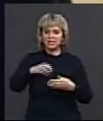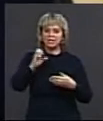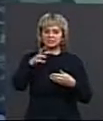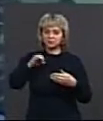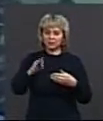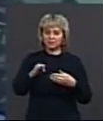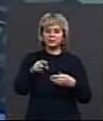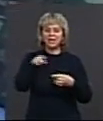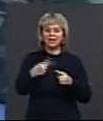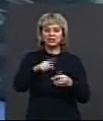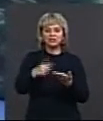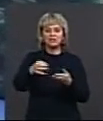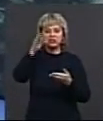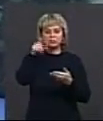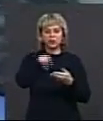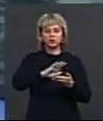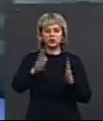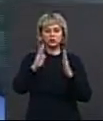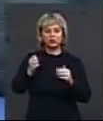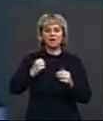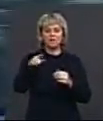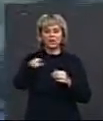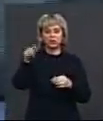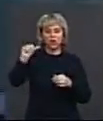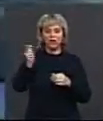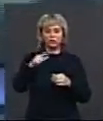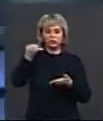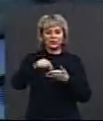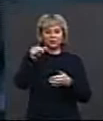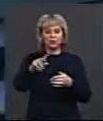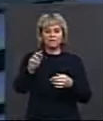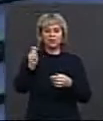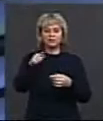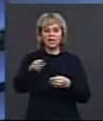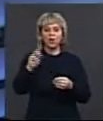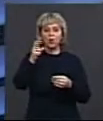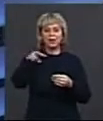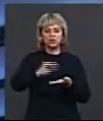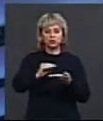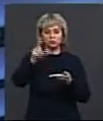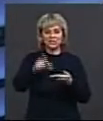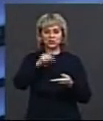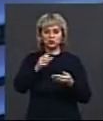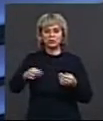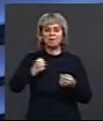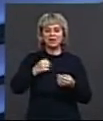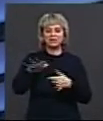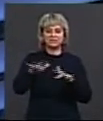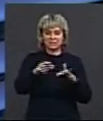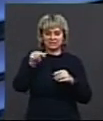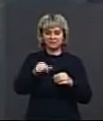прессой. Эта книга воспоминаний не только о военных участниках тех событий, но и о коллегах-журналистах в зоне боевых